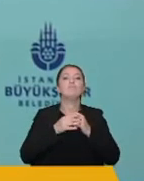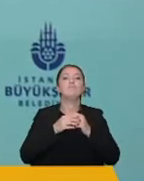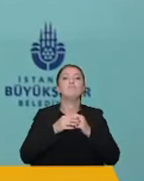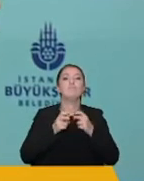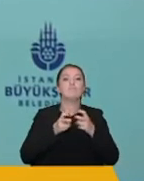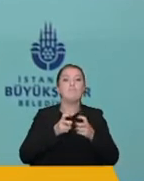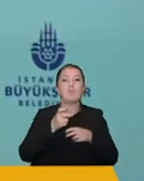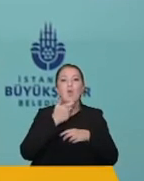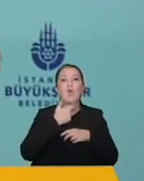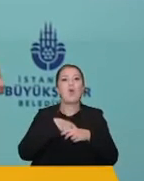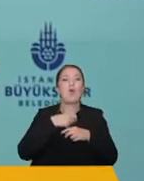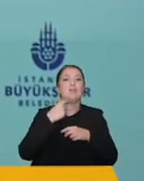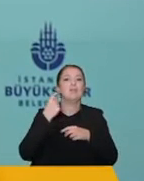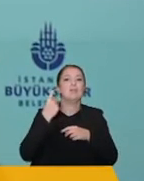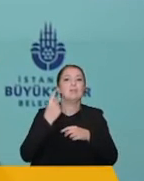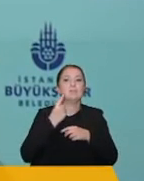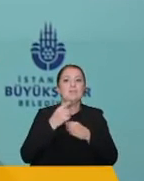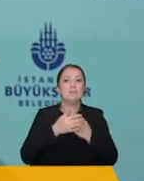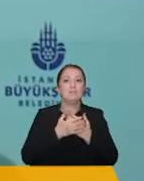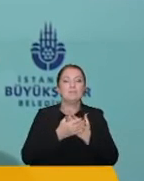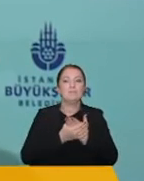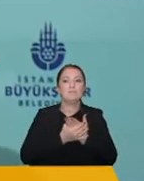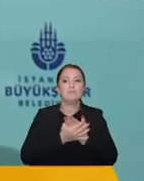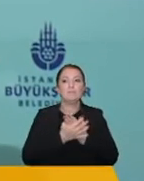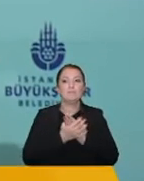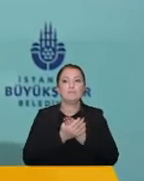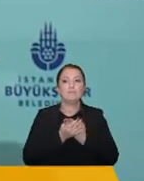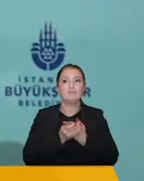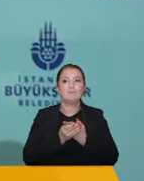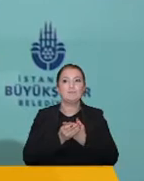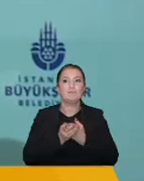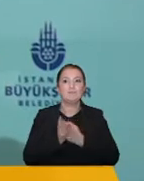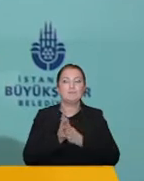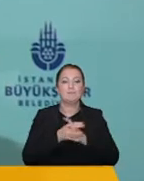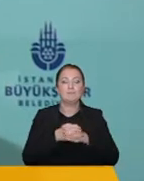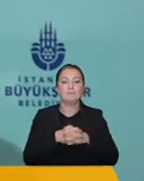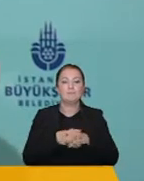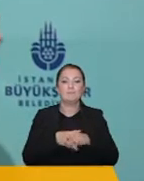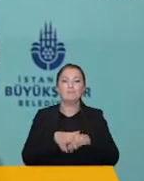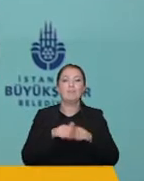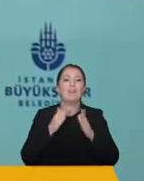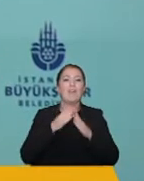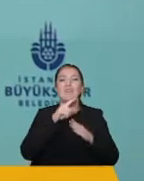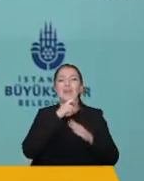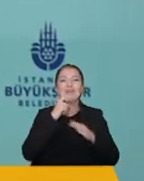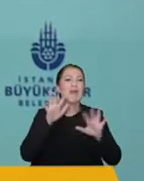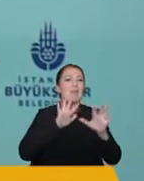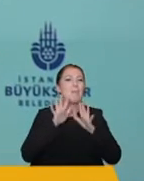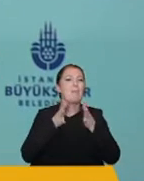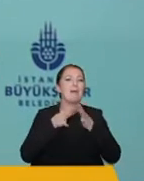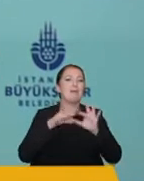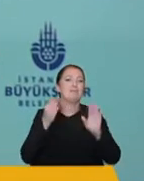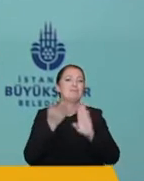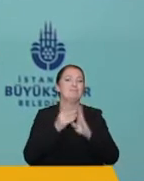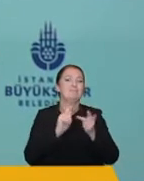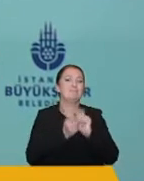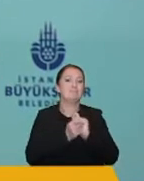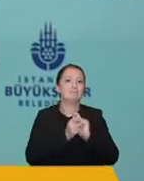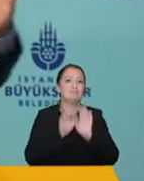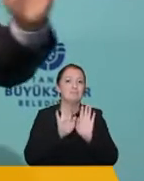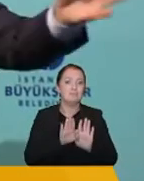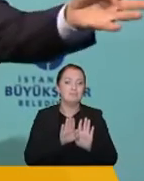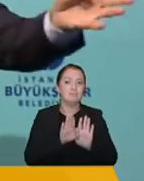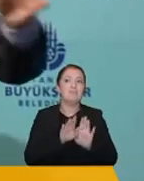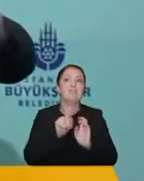ulaşım, metro özel bir, evet, ve kentsel dönüşüm, yani depreme hazırlık.